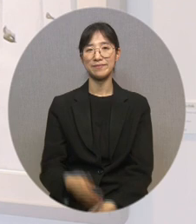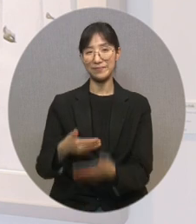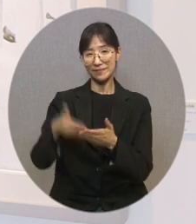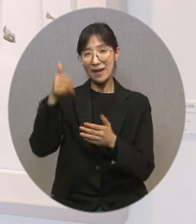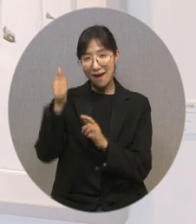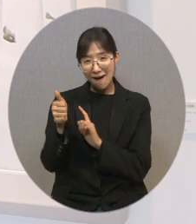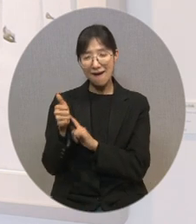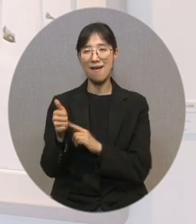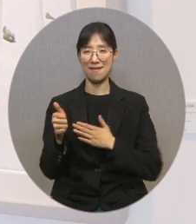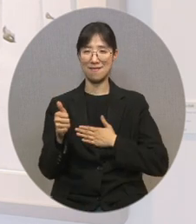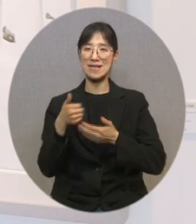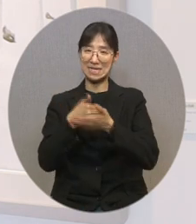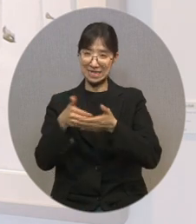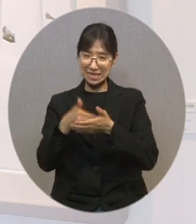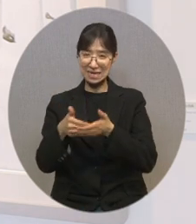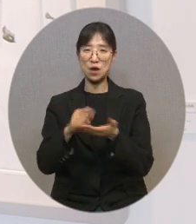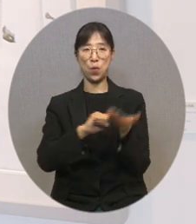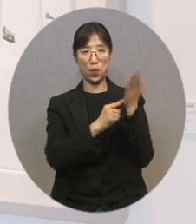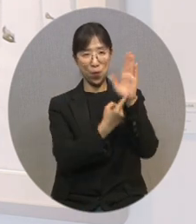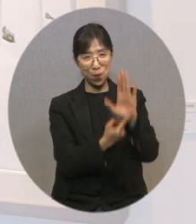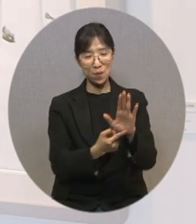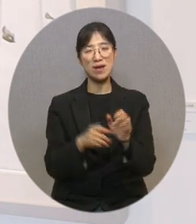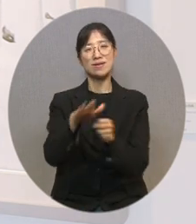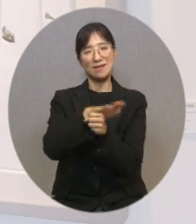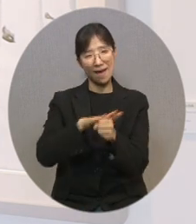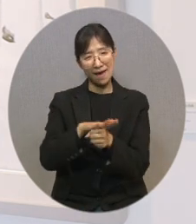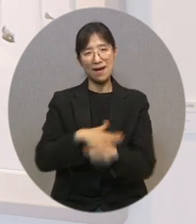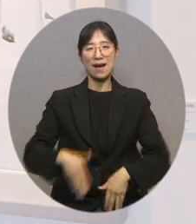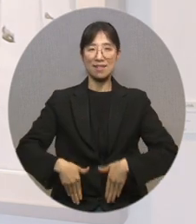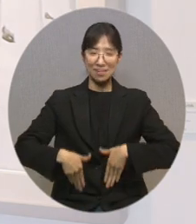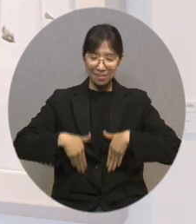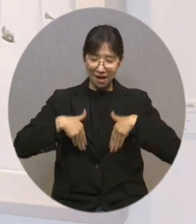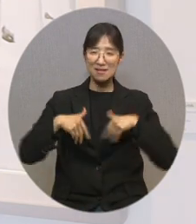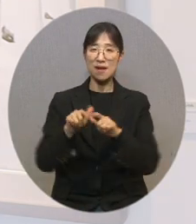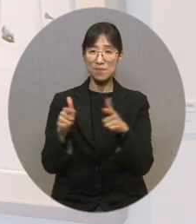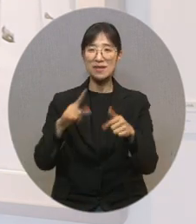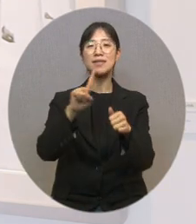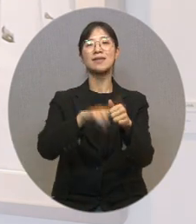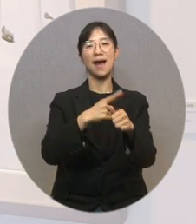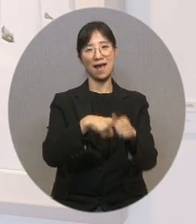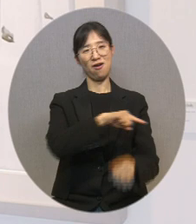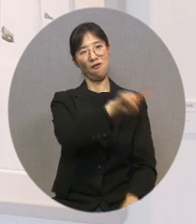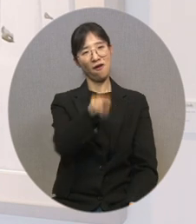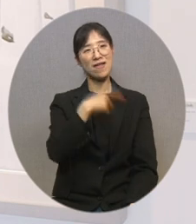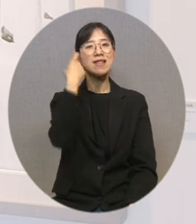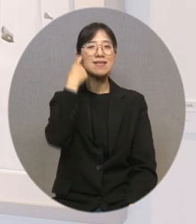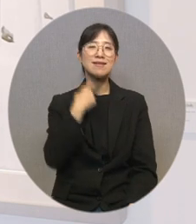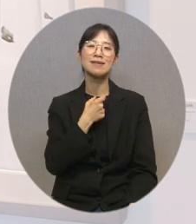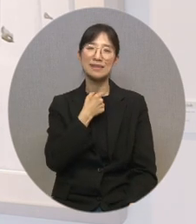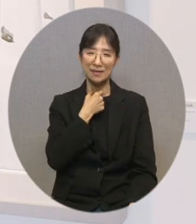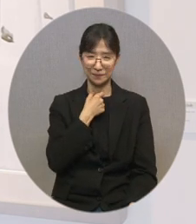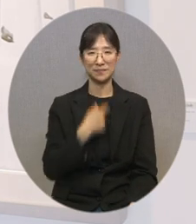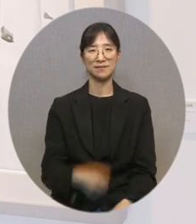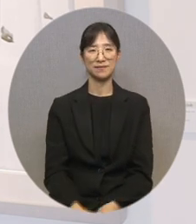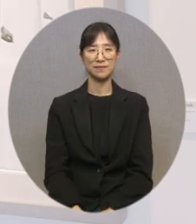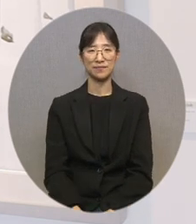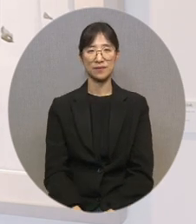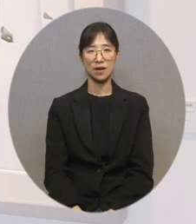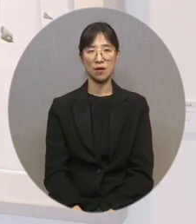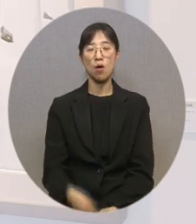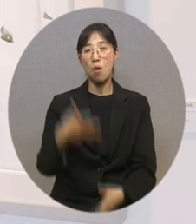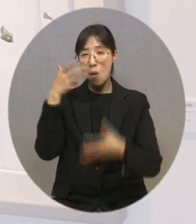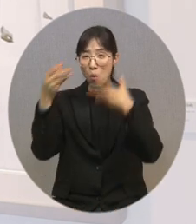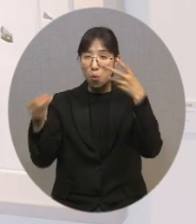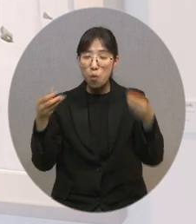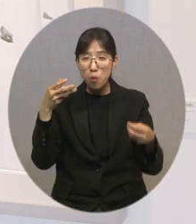작가는 작가의 그림을 통해 전체적으로 사랑, 따뜻함 등을 자연 속에서 느꼈으면 좋겠다고 말합니다. 쉽게 볼 수